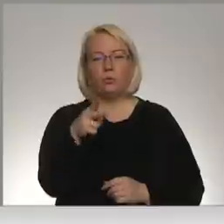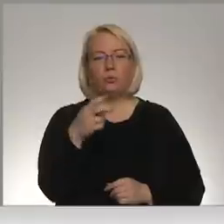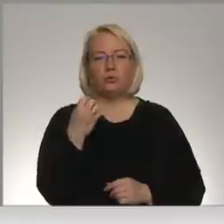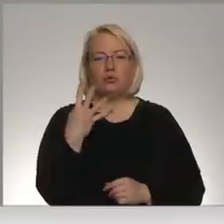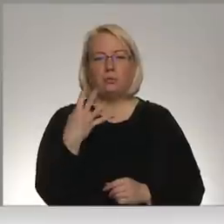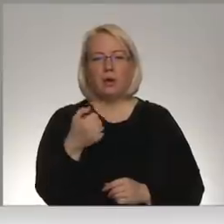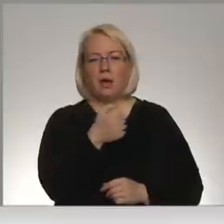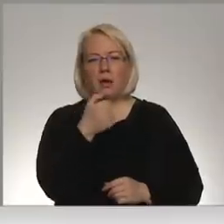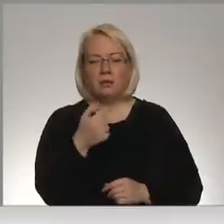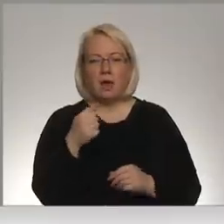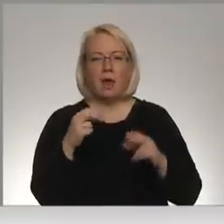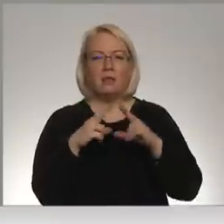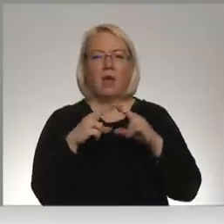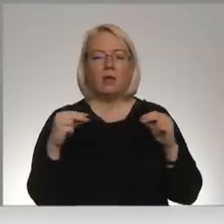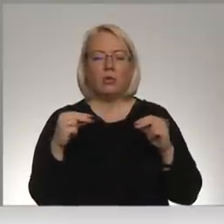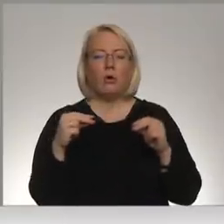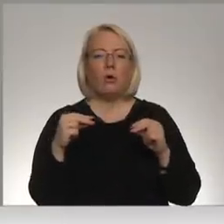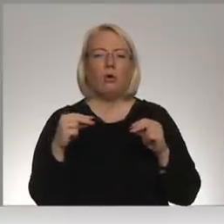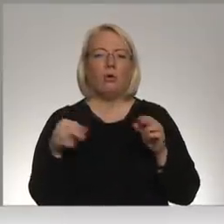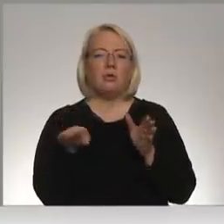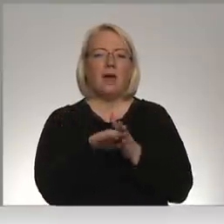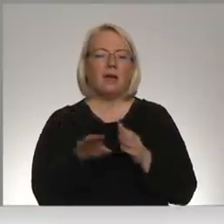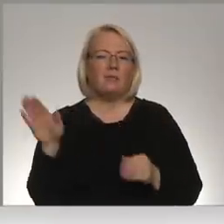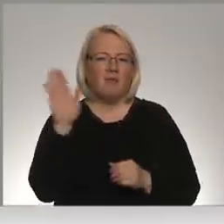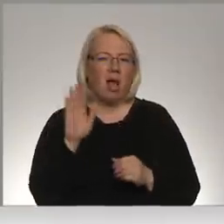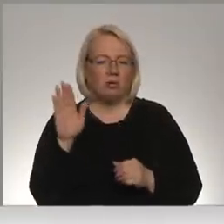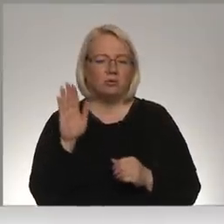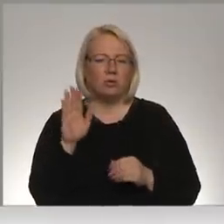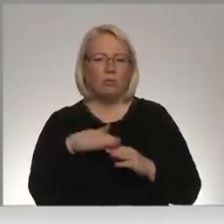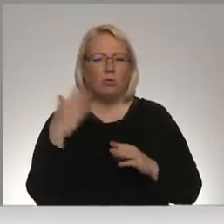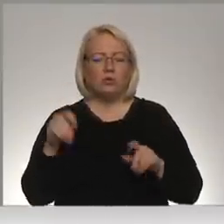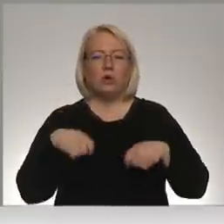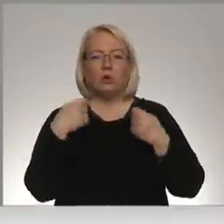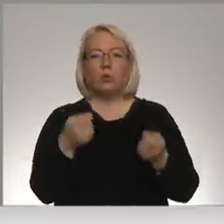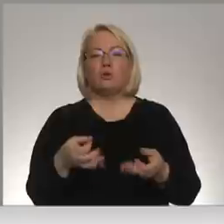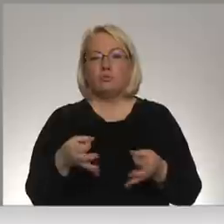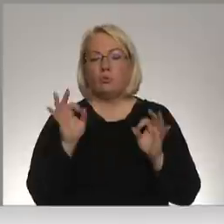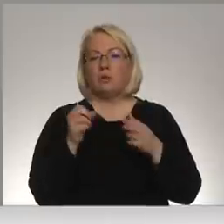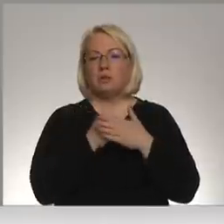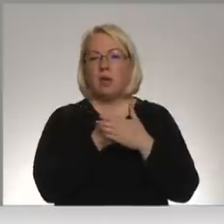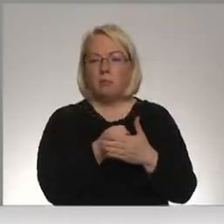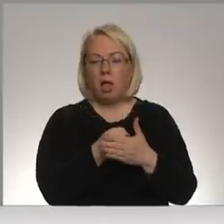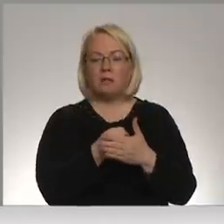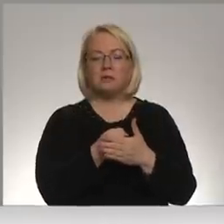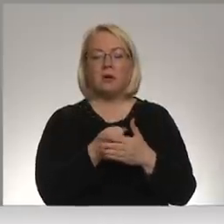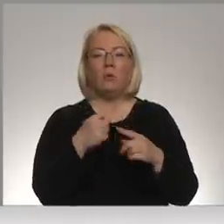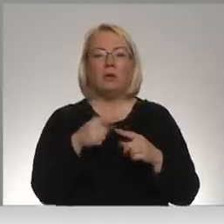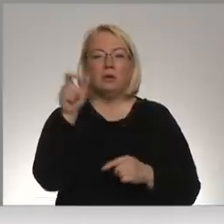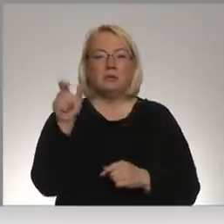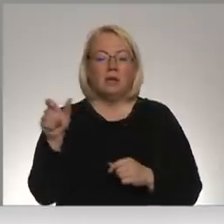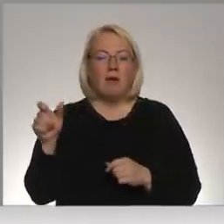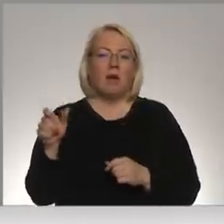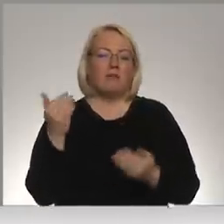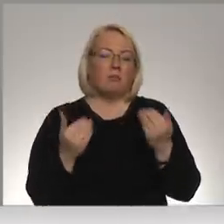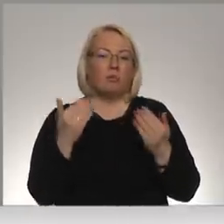un, teiksim, no NATO puses, no NATO dalībvalsts puses ir sniegts, nu, manuprāt, ļoti būtisks atbalsts. Un dažkārt cilvēki, nu,